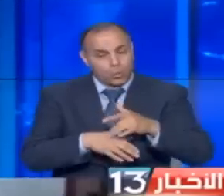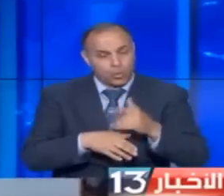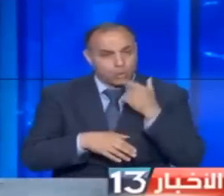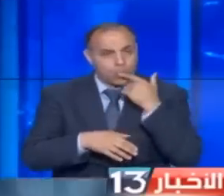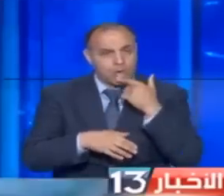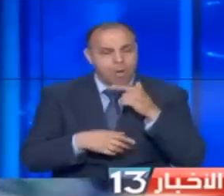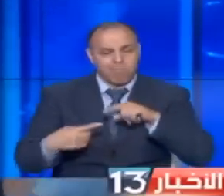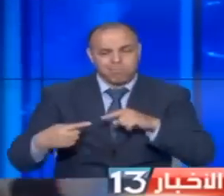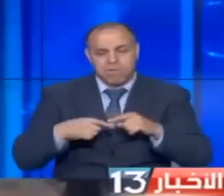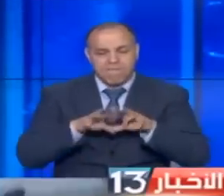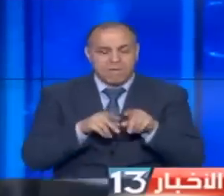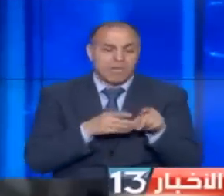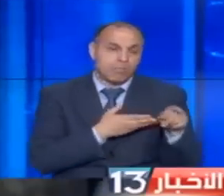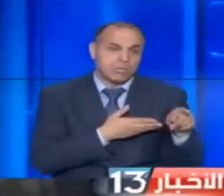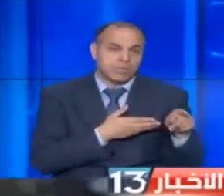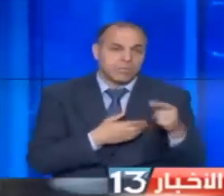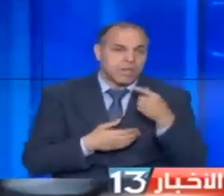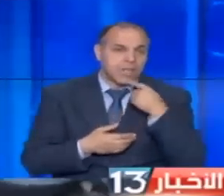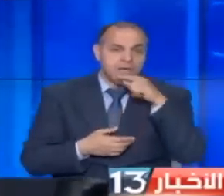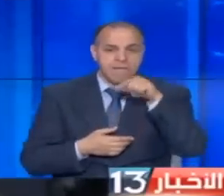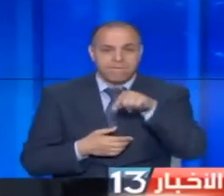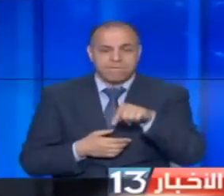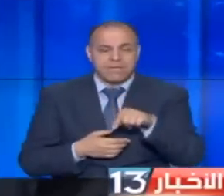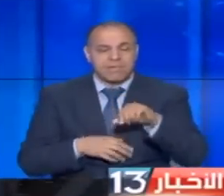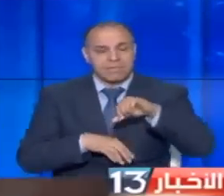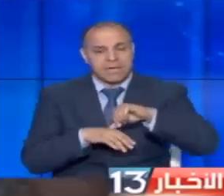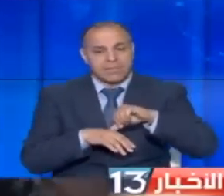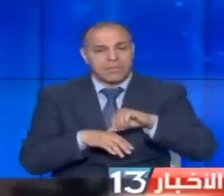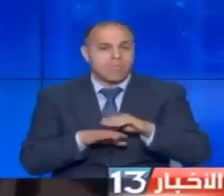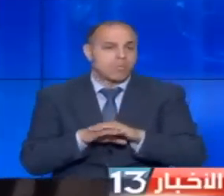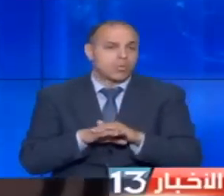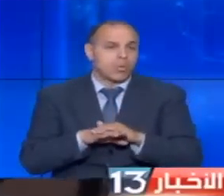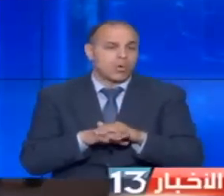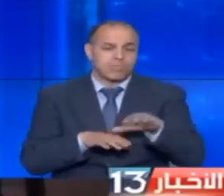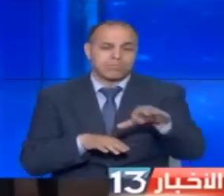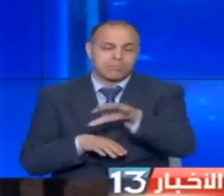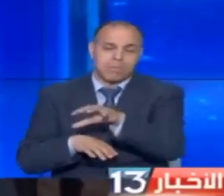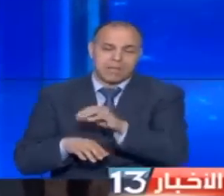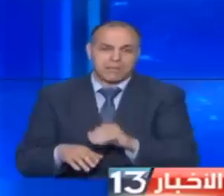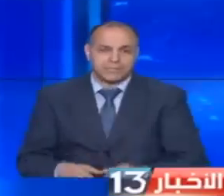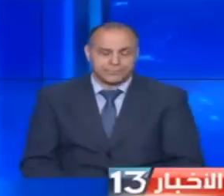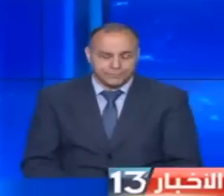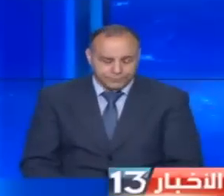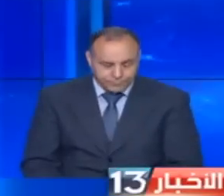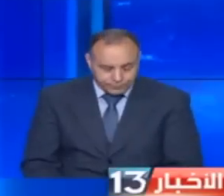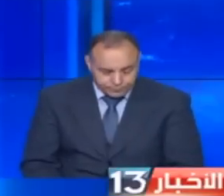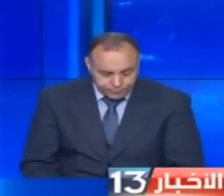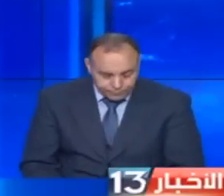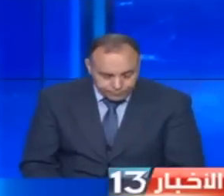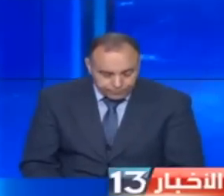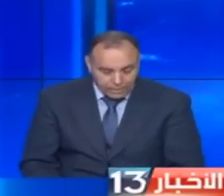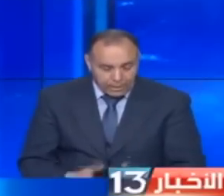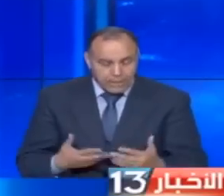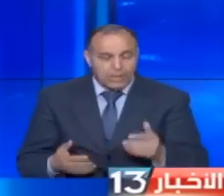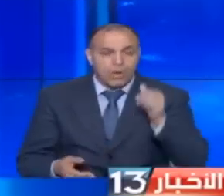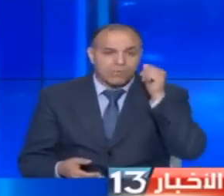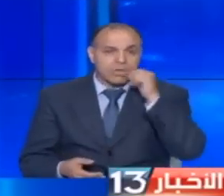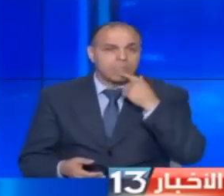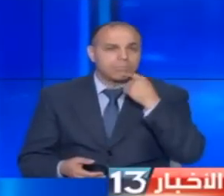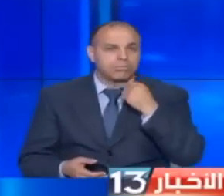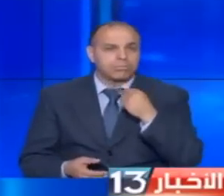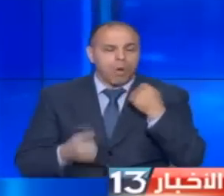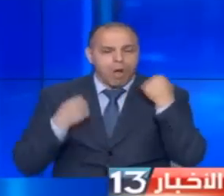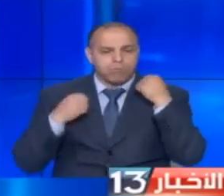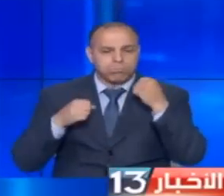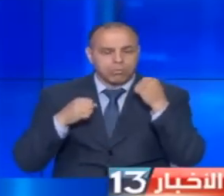النزاع وعائلاتهم الموجودين في طرابلس ومن حولها من المناطق في جديد الوضع السوداني تعهد المحتجون